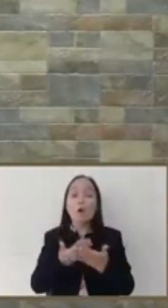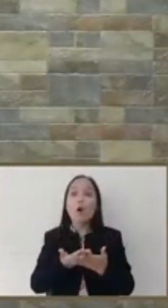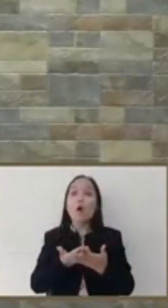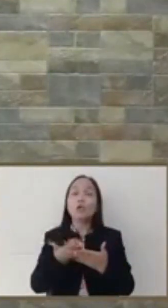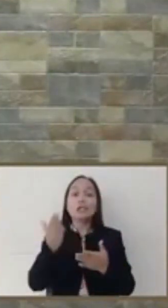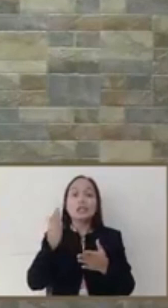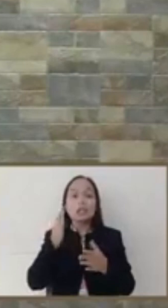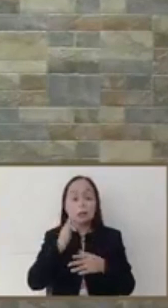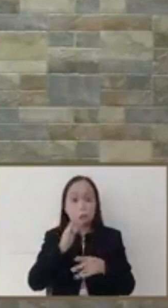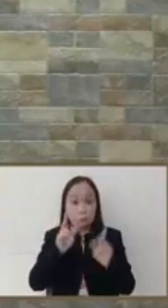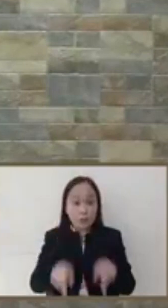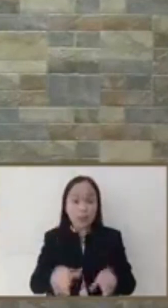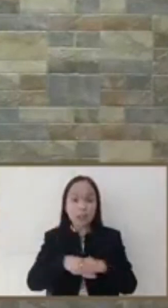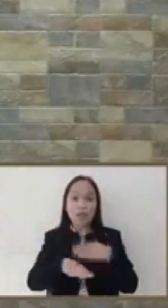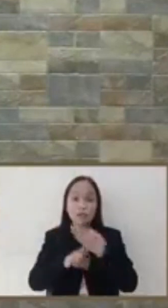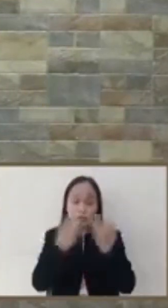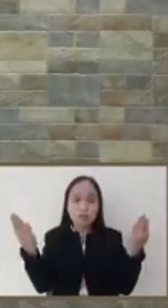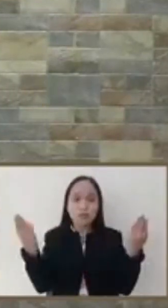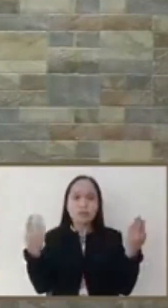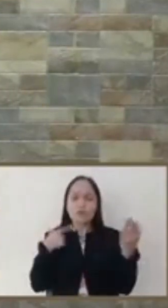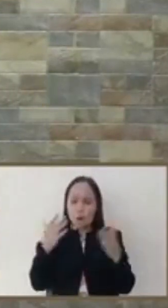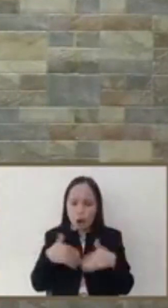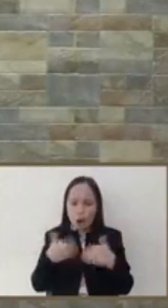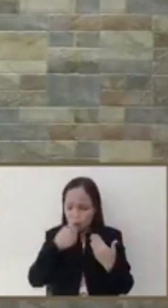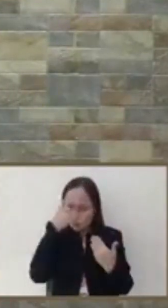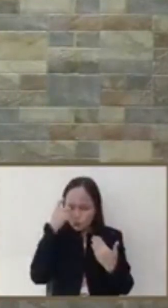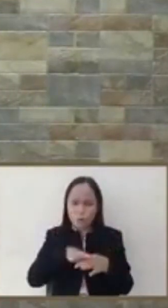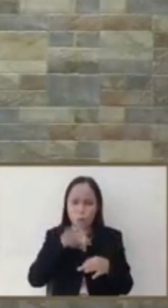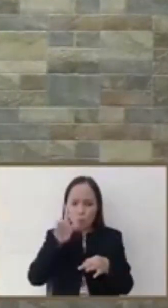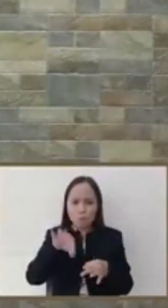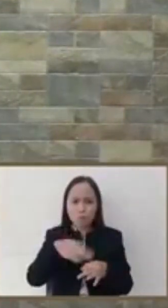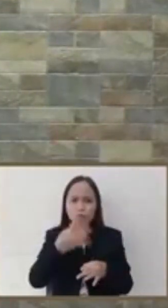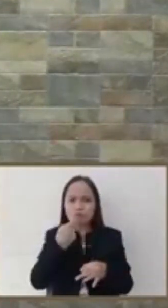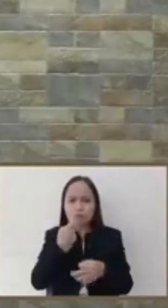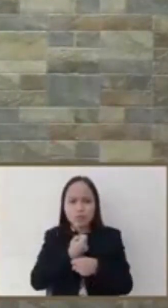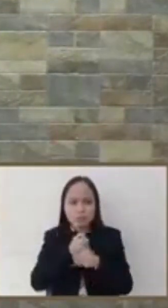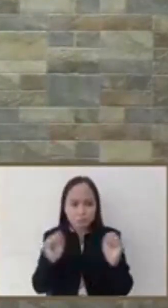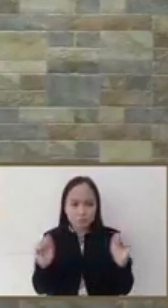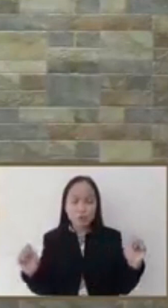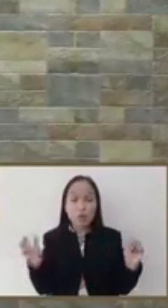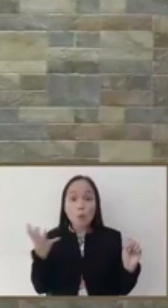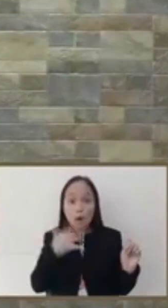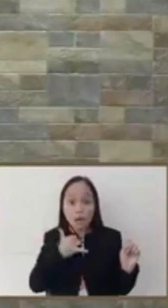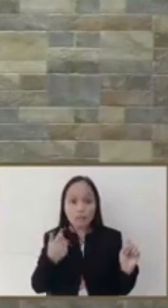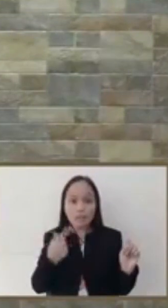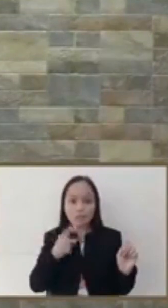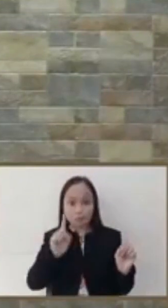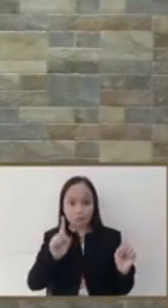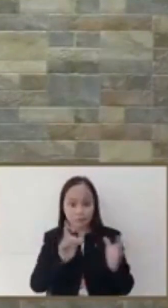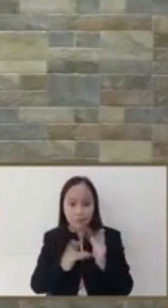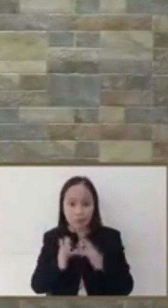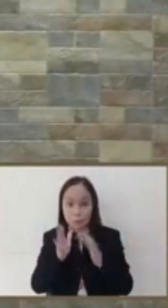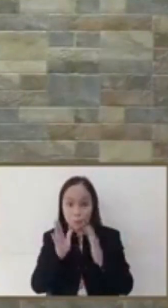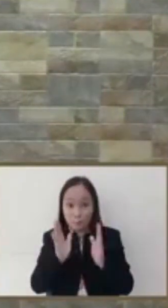over one soul that God saved. Listen, why is that? Because there is a Christian right